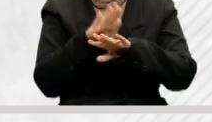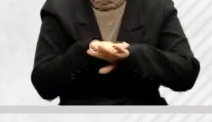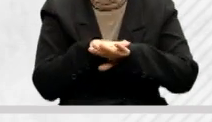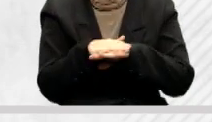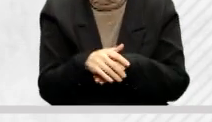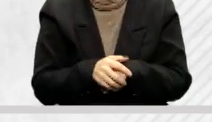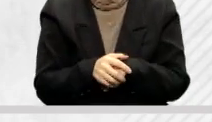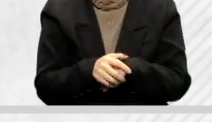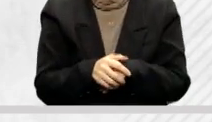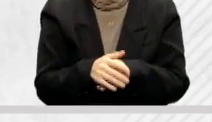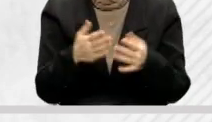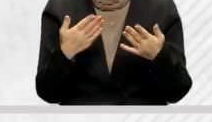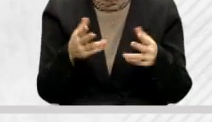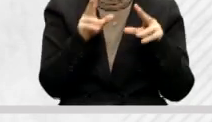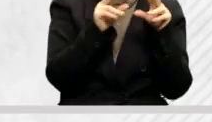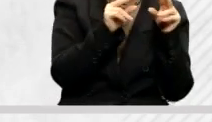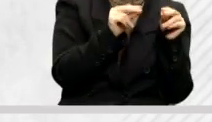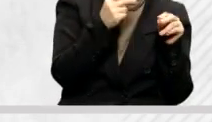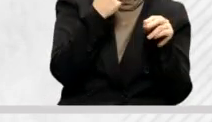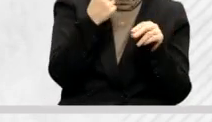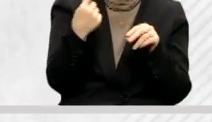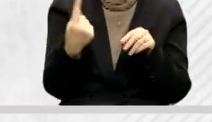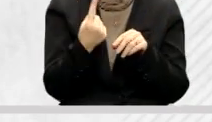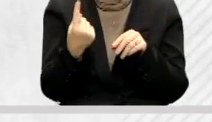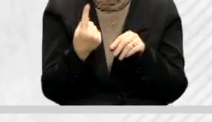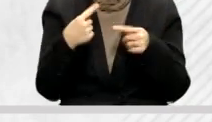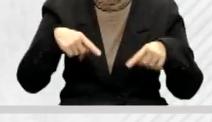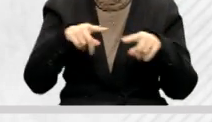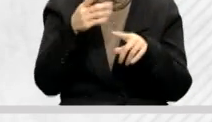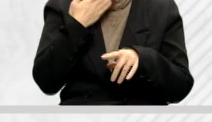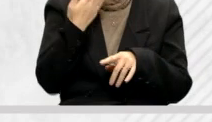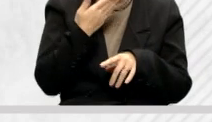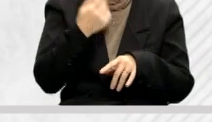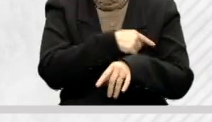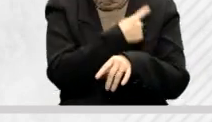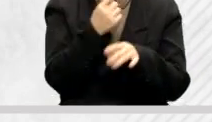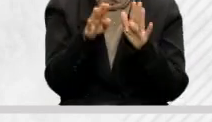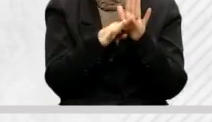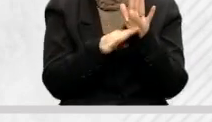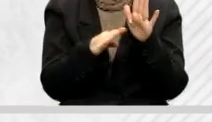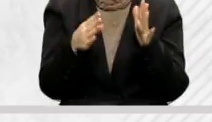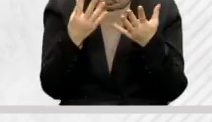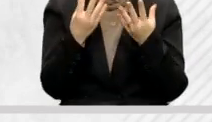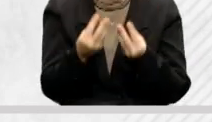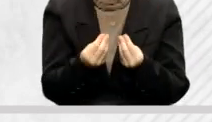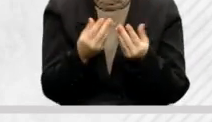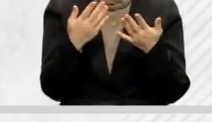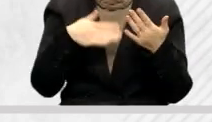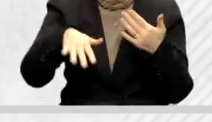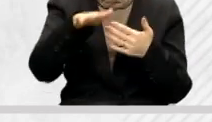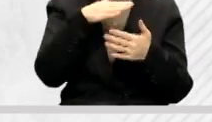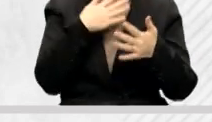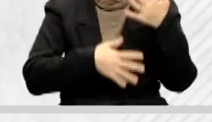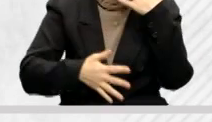diyebilirim. Peki uyku dediğimiz şey, bizim mesela normal hayatlar yaşıyoruz hepimiz. Her birimizin gün içerisinde yoğunluğu var.